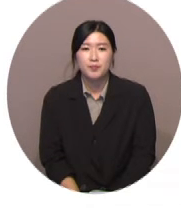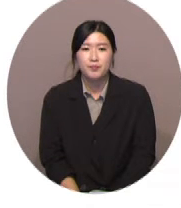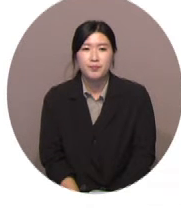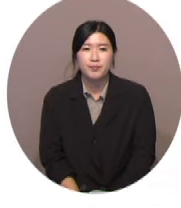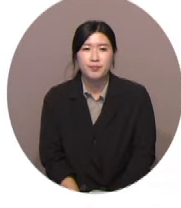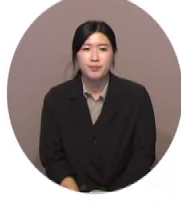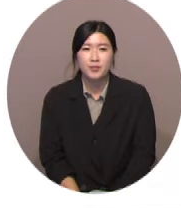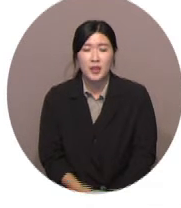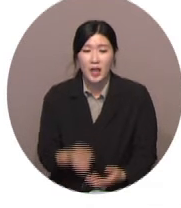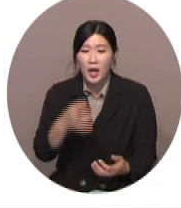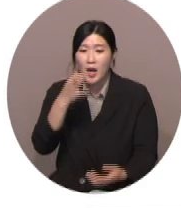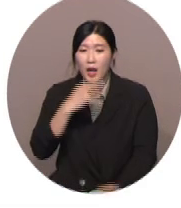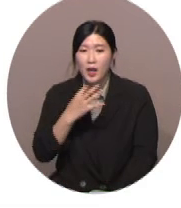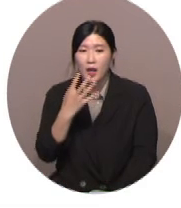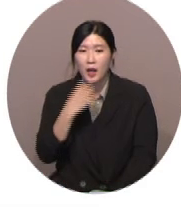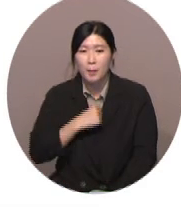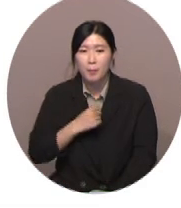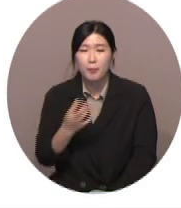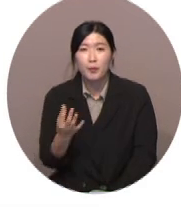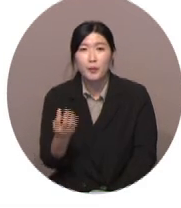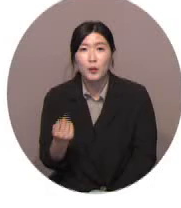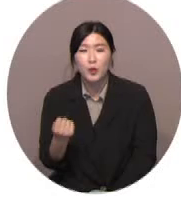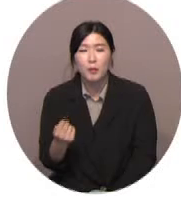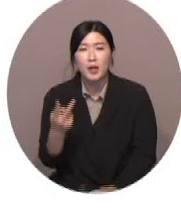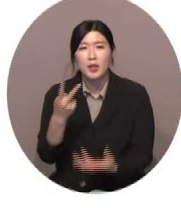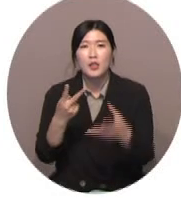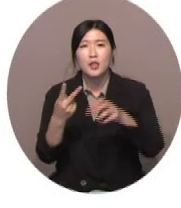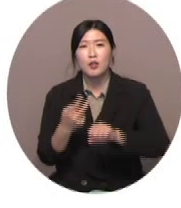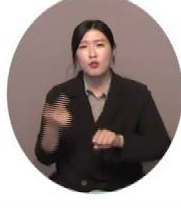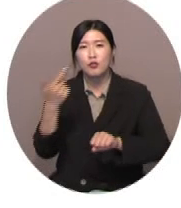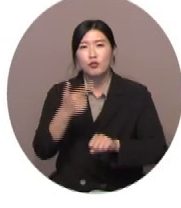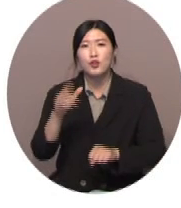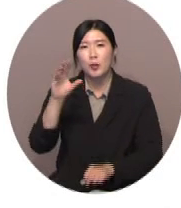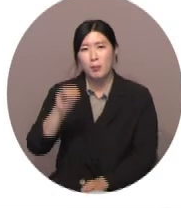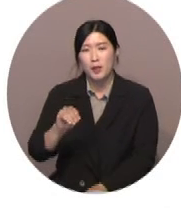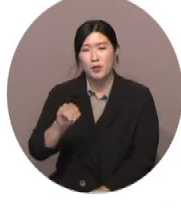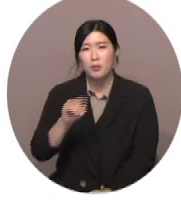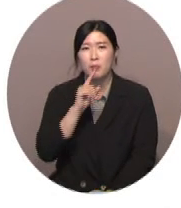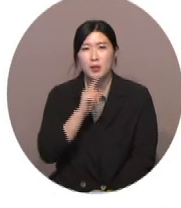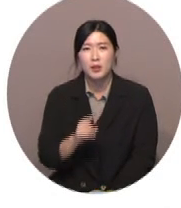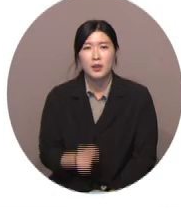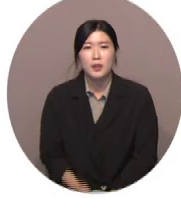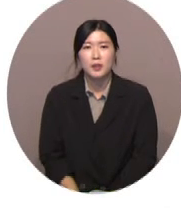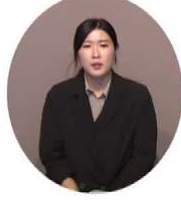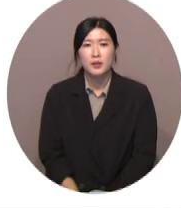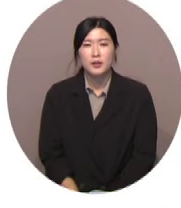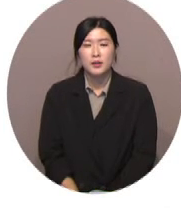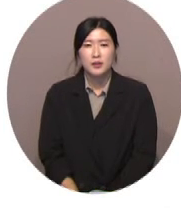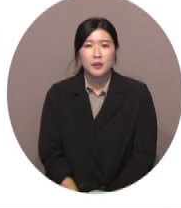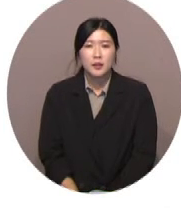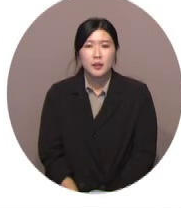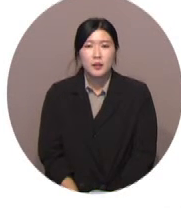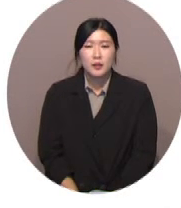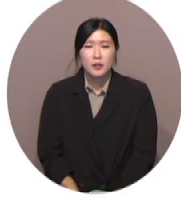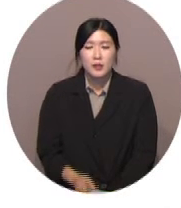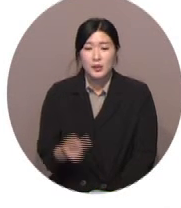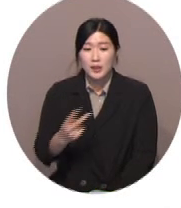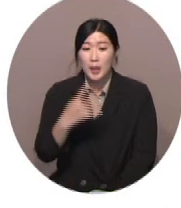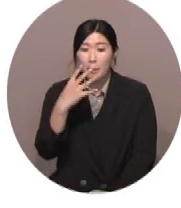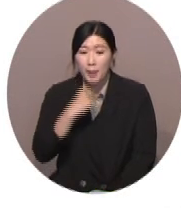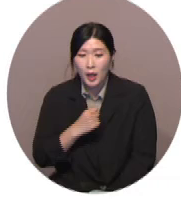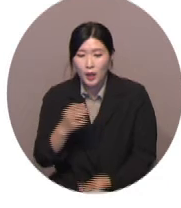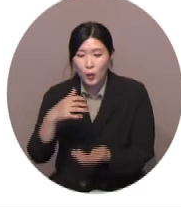모두 35명으로 부터 2억 6천 여 만원 의 이자를 챙긴 혐의를 받고 있습니다 이들이 받은